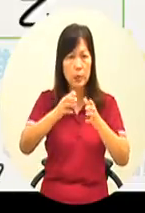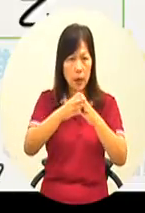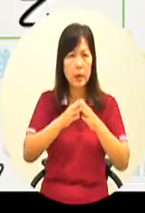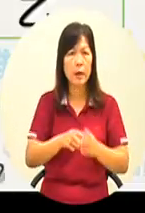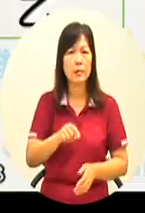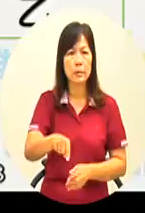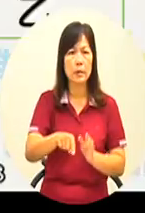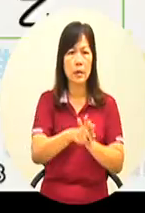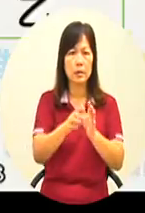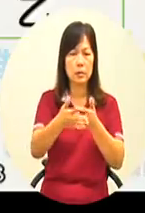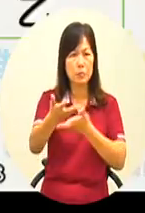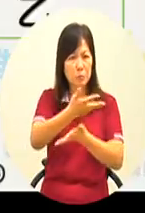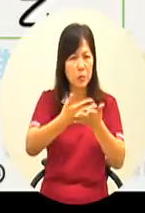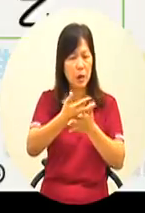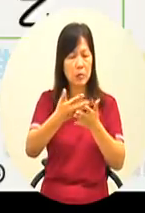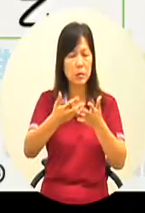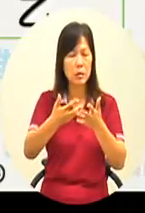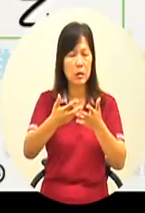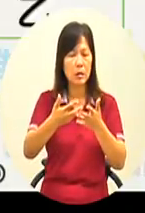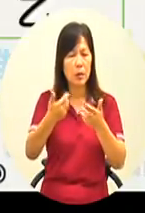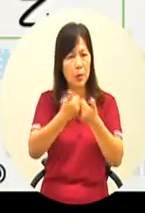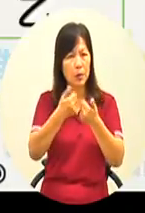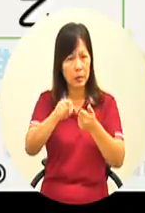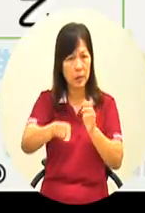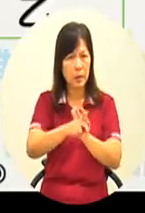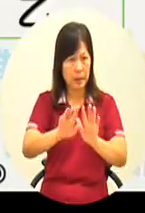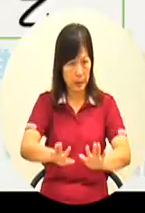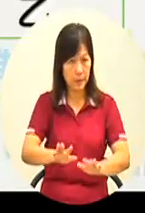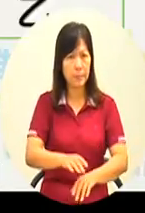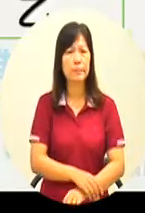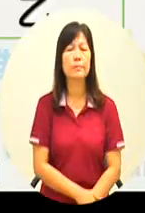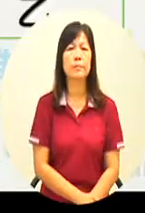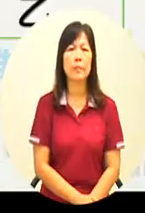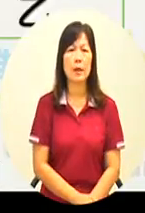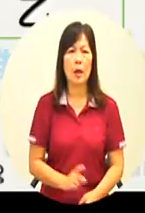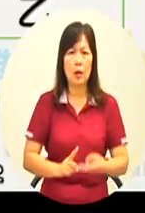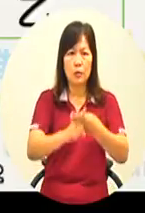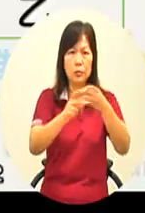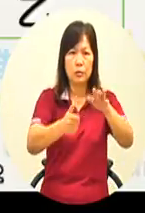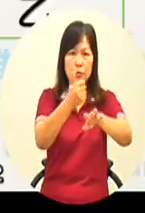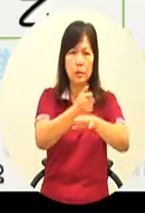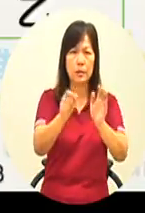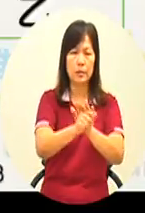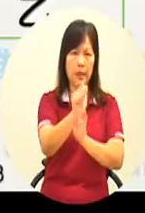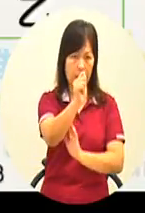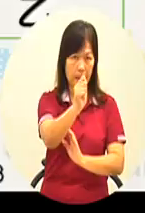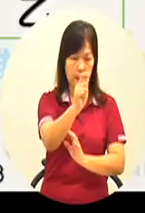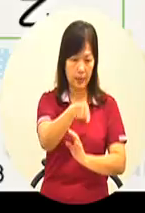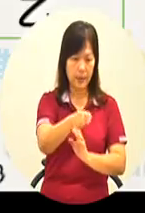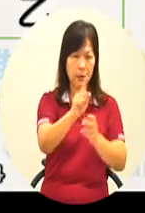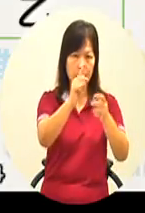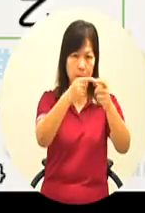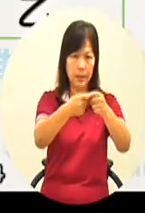一个调解委员会的现场哈，那主持的是一个 A 调解委员，那有一个当事